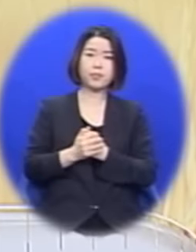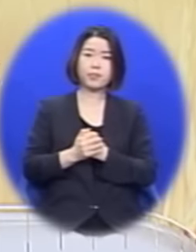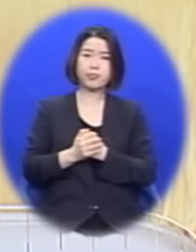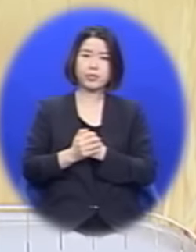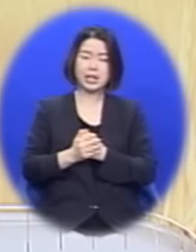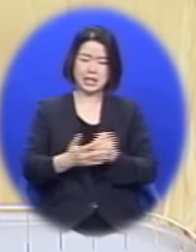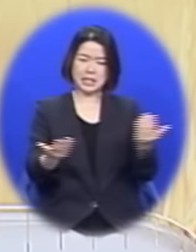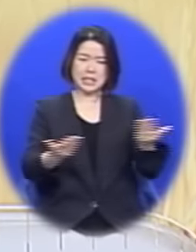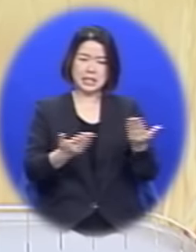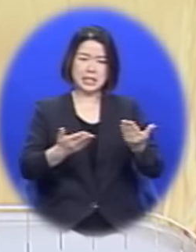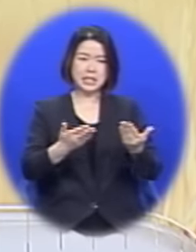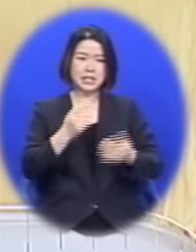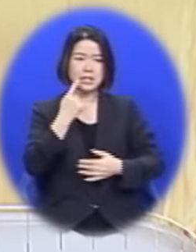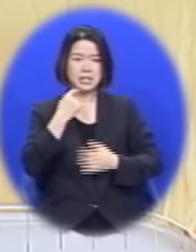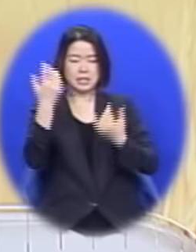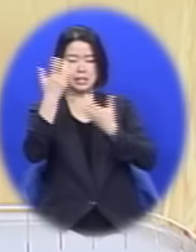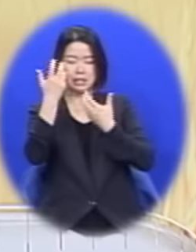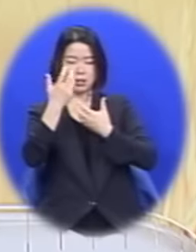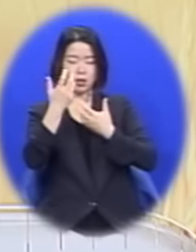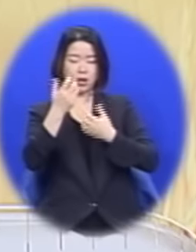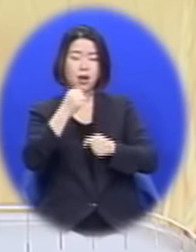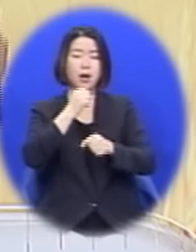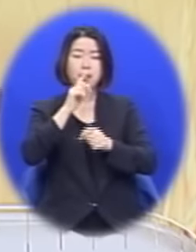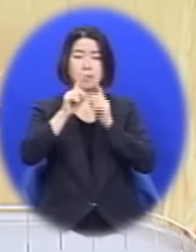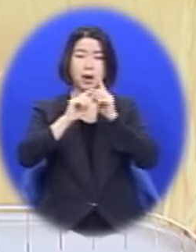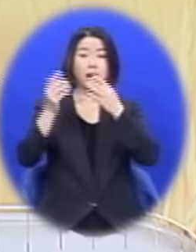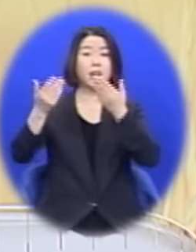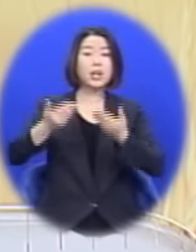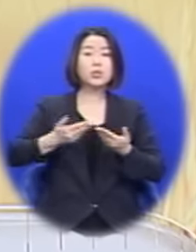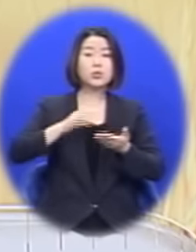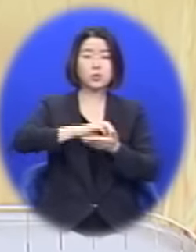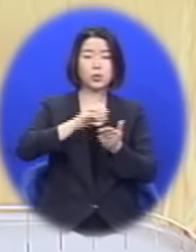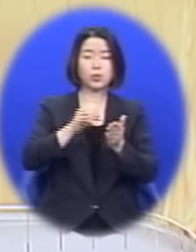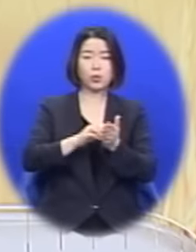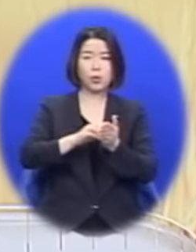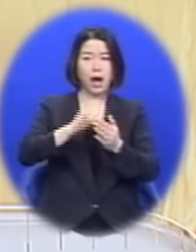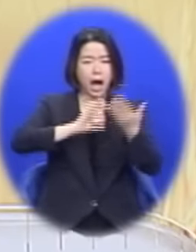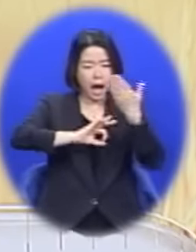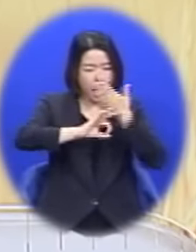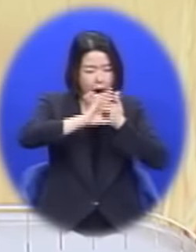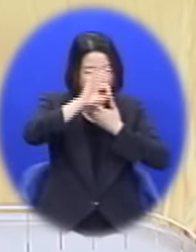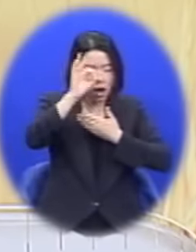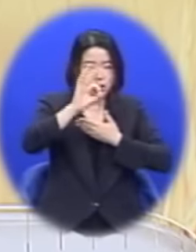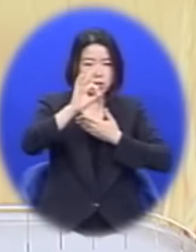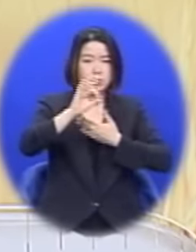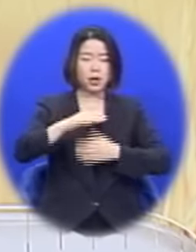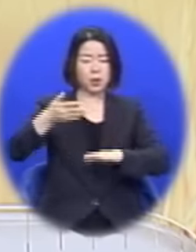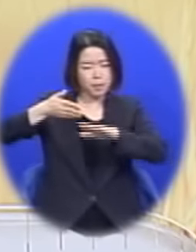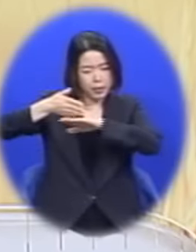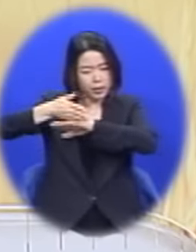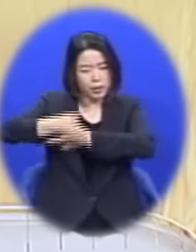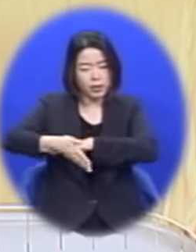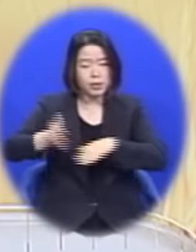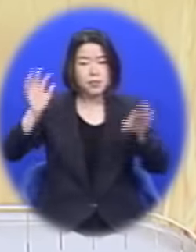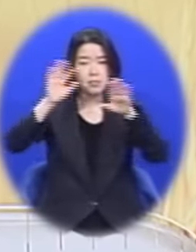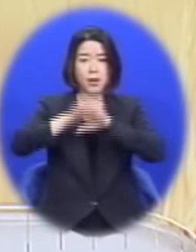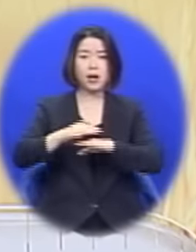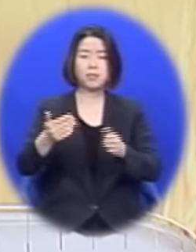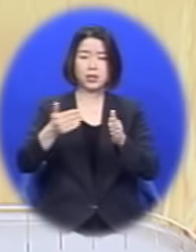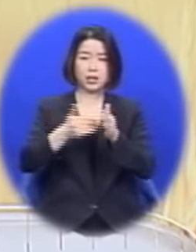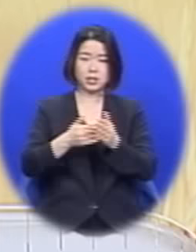일 중독이라고 이야기했을 정도로 아침 새벽부터 밤늦게까지 그냥 교회를 섬길 수 있다는 것